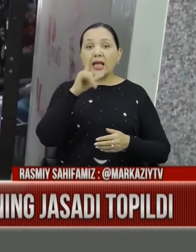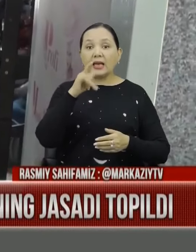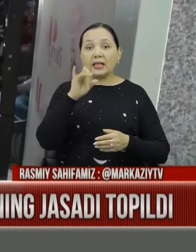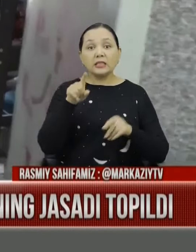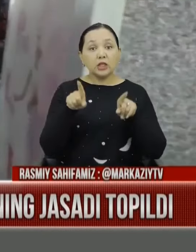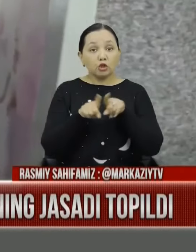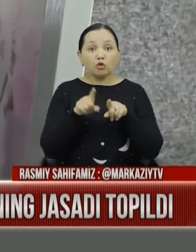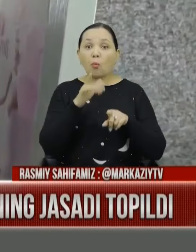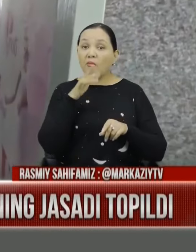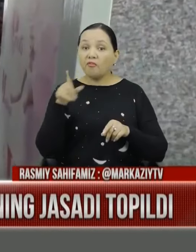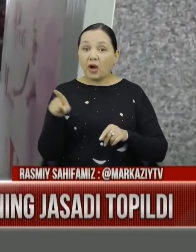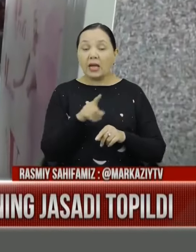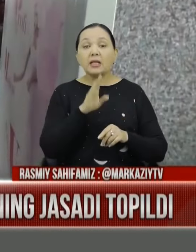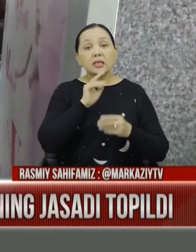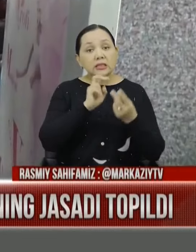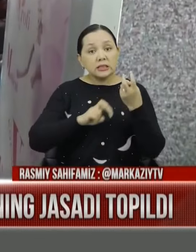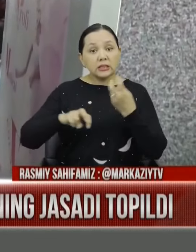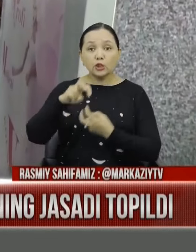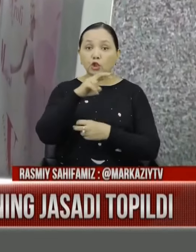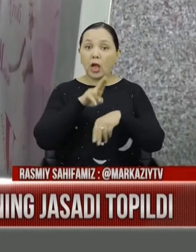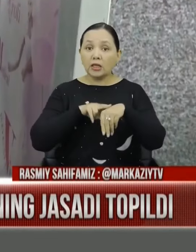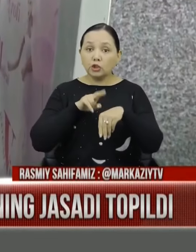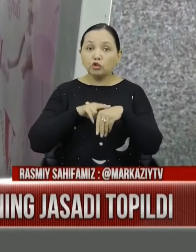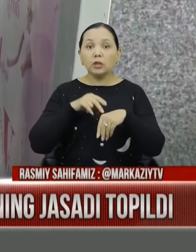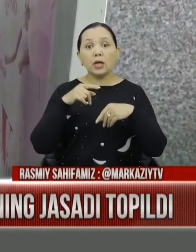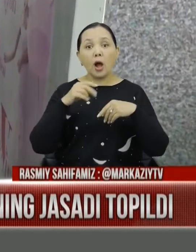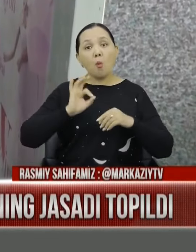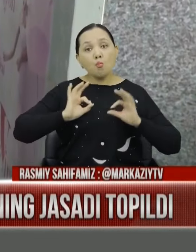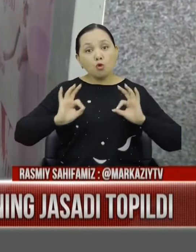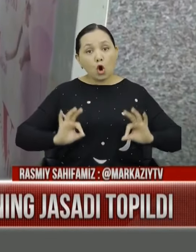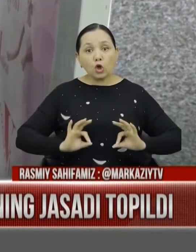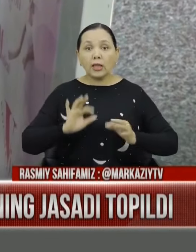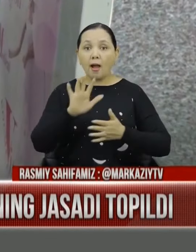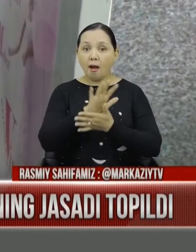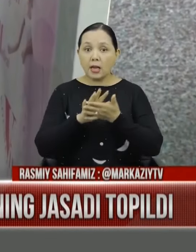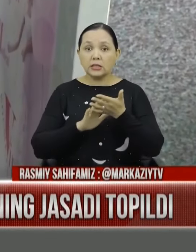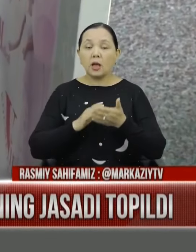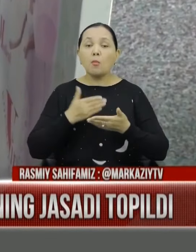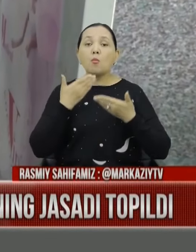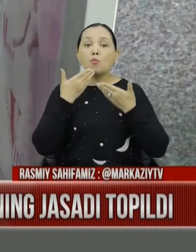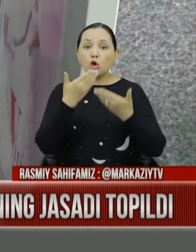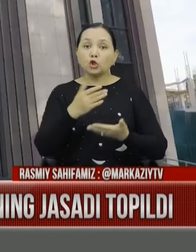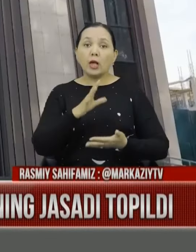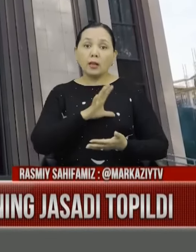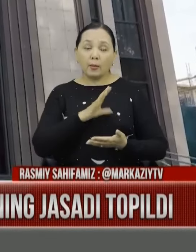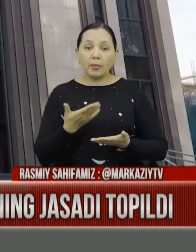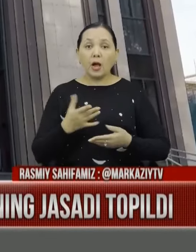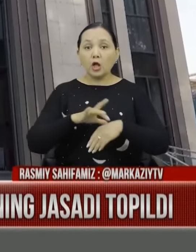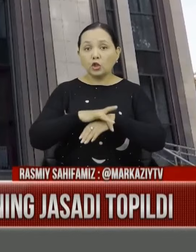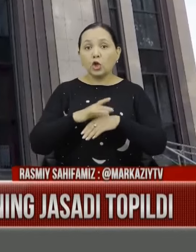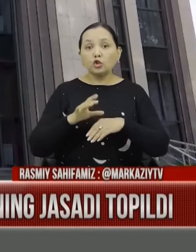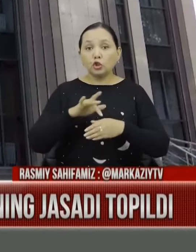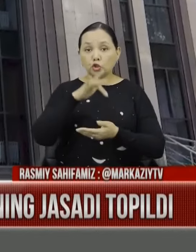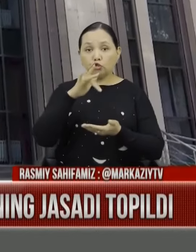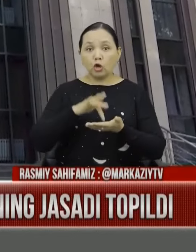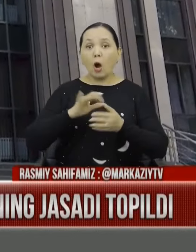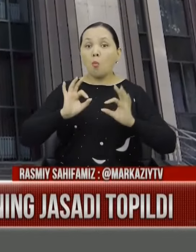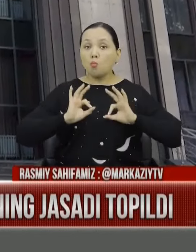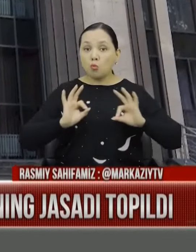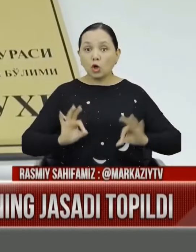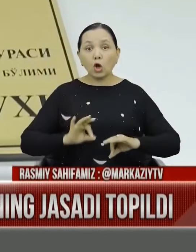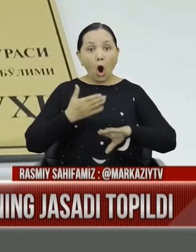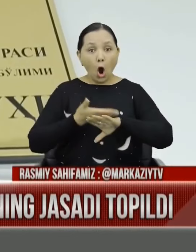shu vaqtgacha qizni izlab ichki ishlar organlari va prokuraturaga ariza bilan murojaat qilib kelgan. Toshkent shahar prokuraturasi